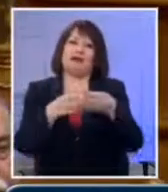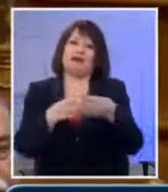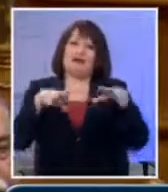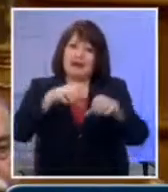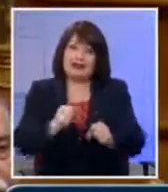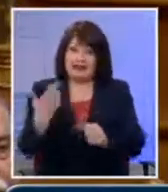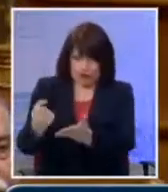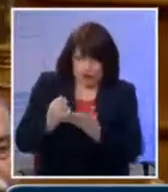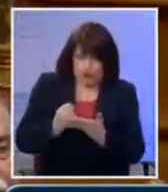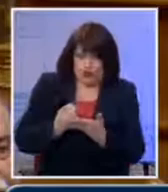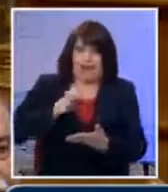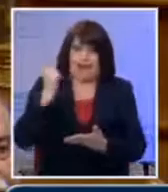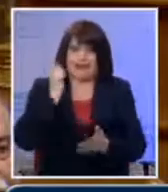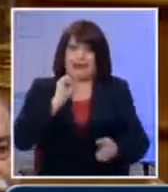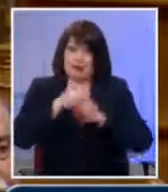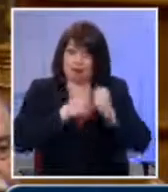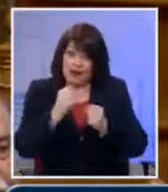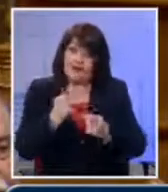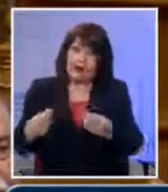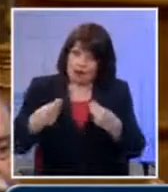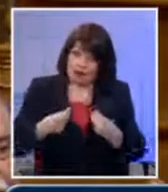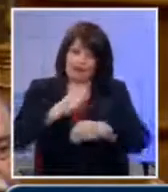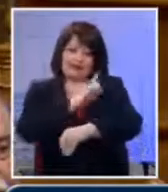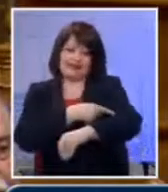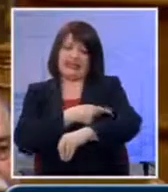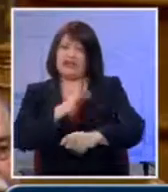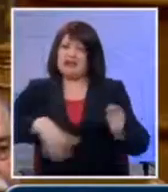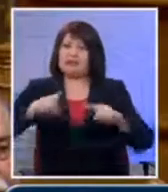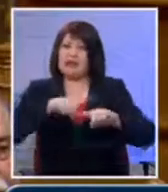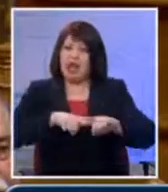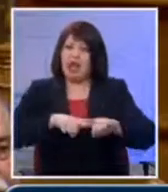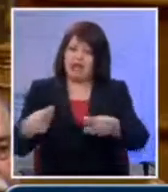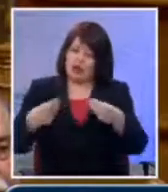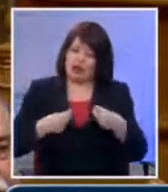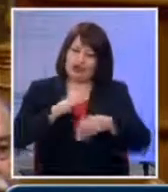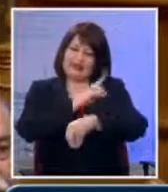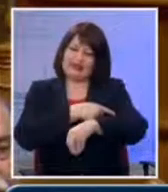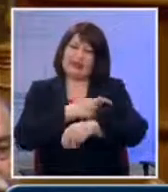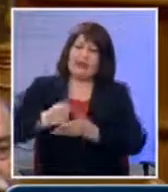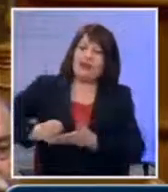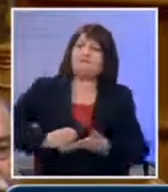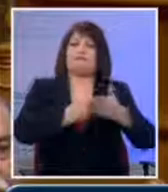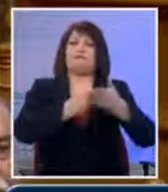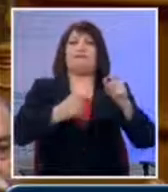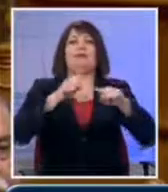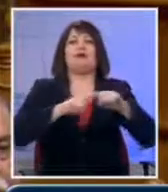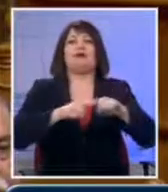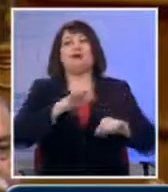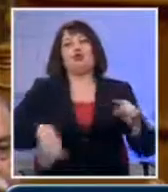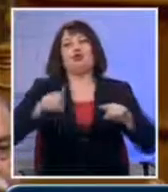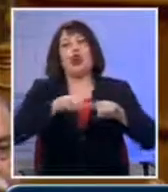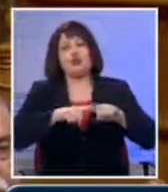Συνταχθείτε λοιπόν σε αυτή την εθνική προσπάθεια, δώστε δύναμη στη δύναμη της χώρας, δύναμη που την ενισχύει η υποστήριξη της ελληνικής κοινωνίας και του